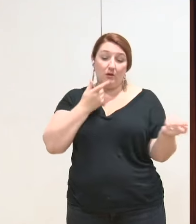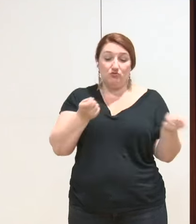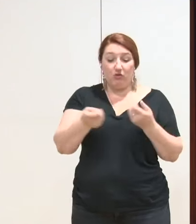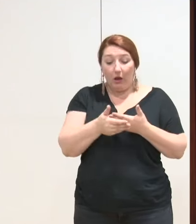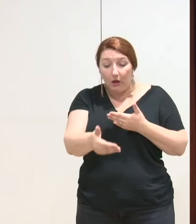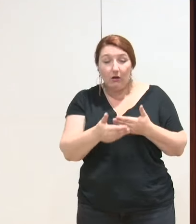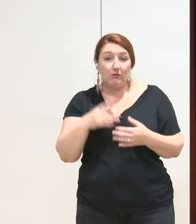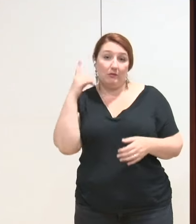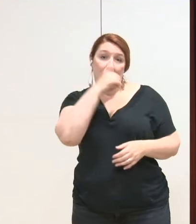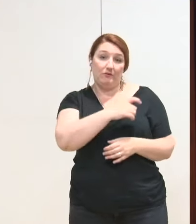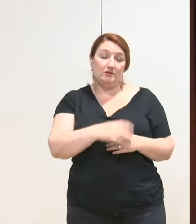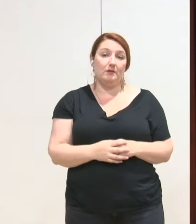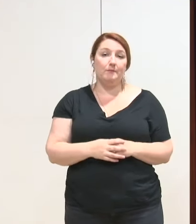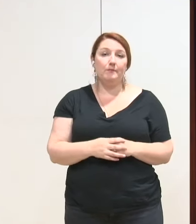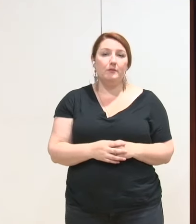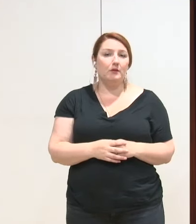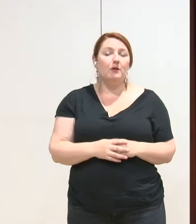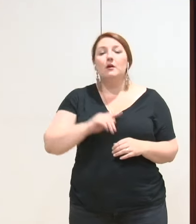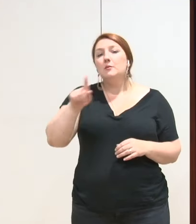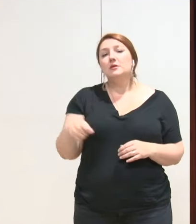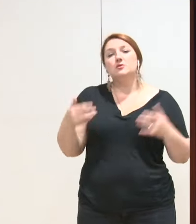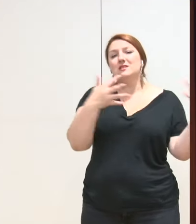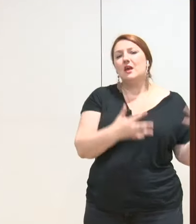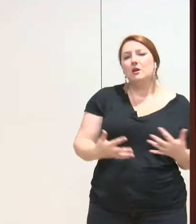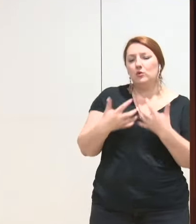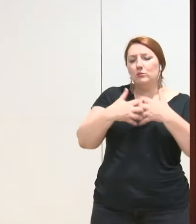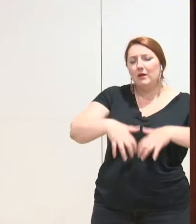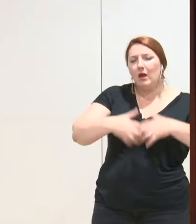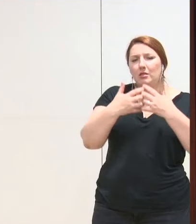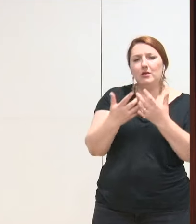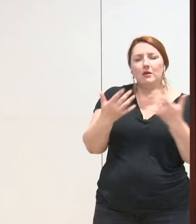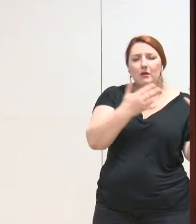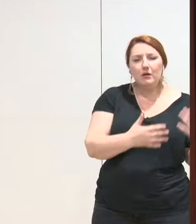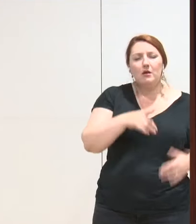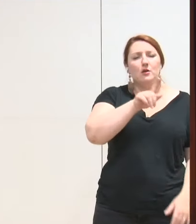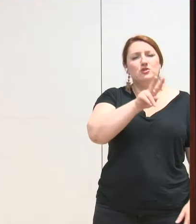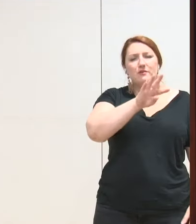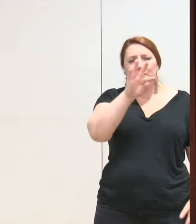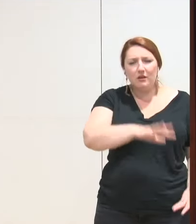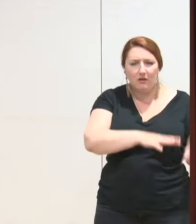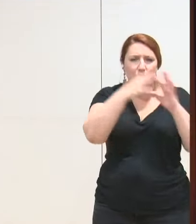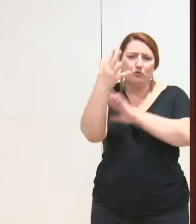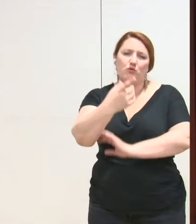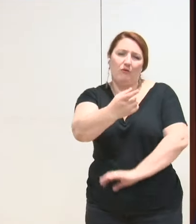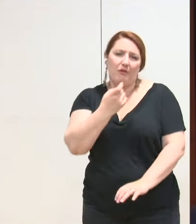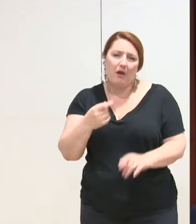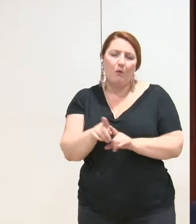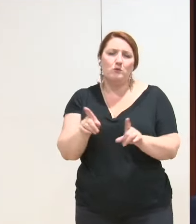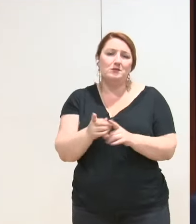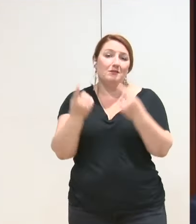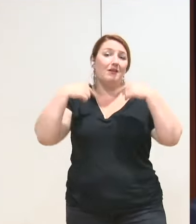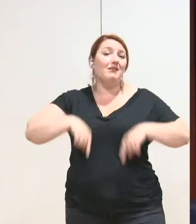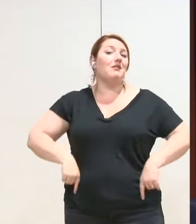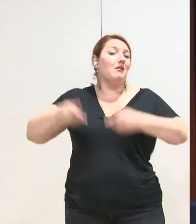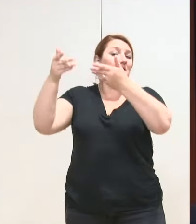il s'agit en effet sans aucun doute d'effets mécaniques à recherché dans l'évolution du gvt les progressions contraintes par les décisions de l'État qui là